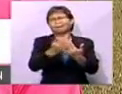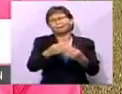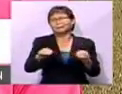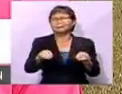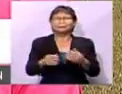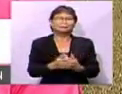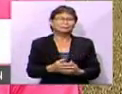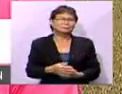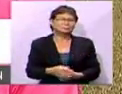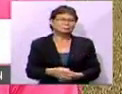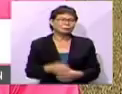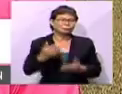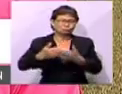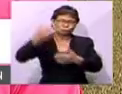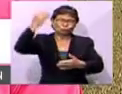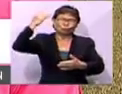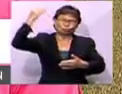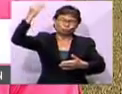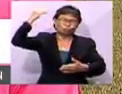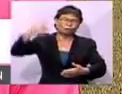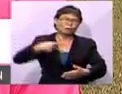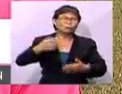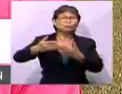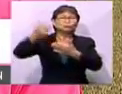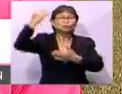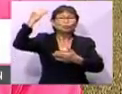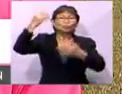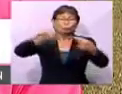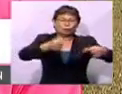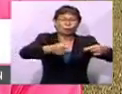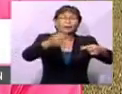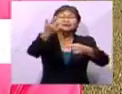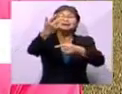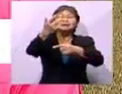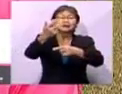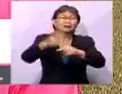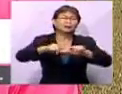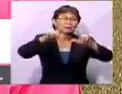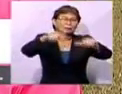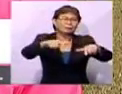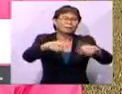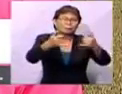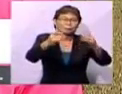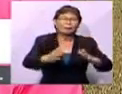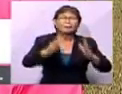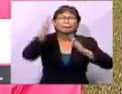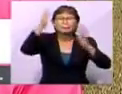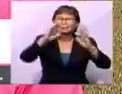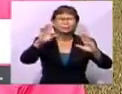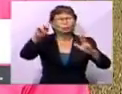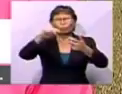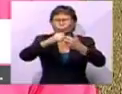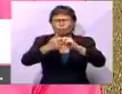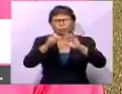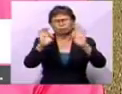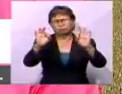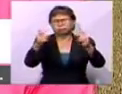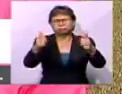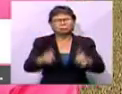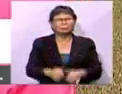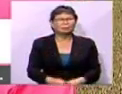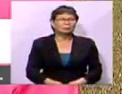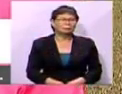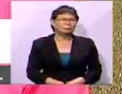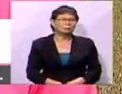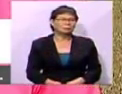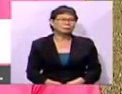Jadi sebelum ini pun kami perlawanan ketiga meletakkan pemain tempatan, jadi tidak masalah untuk main